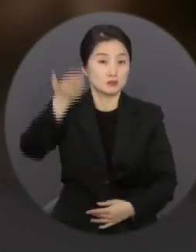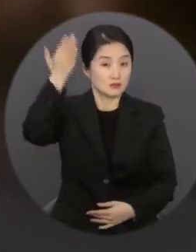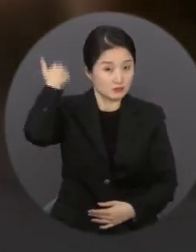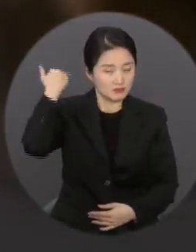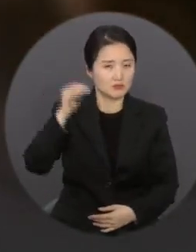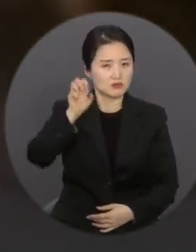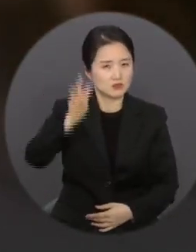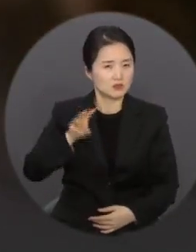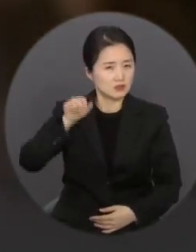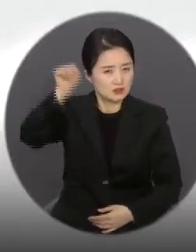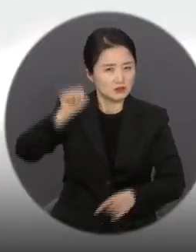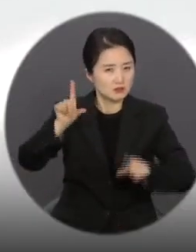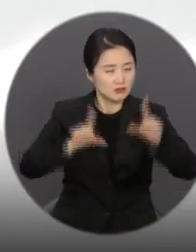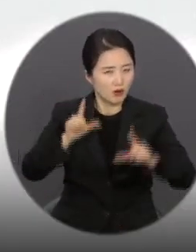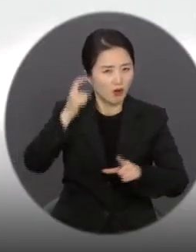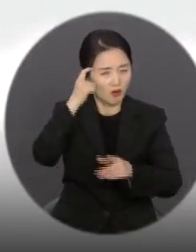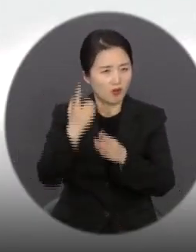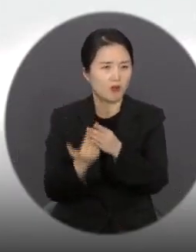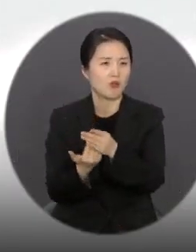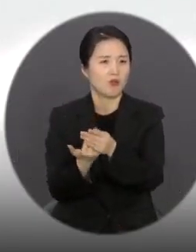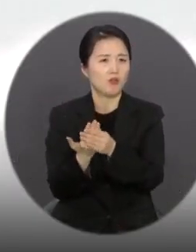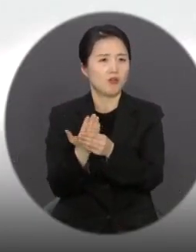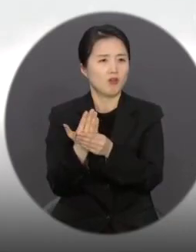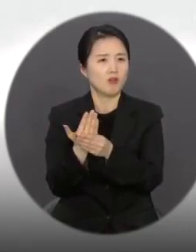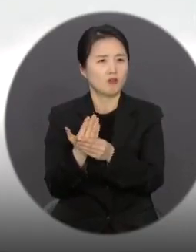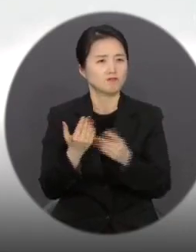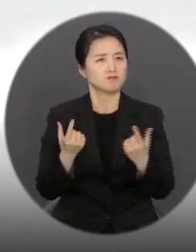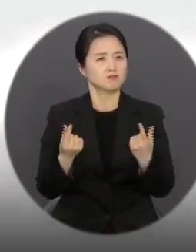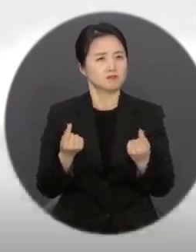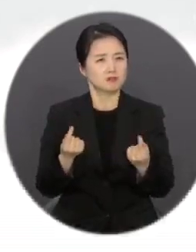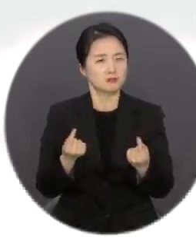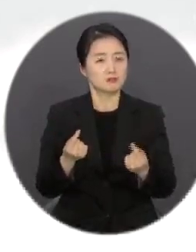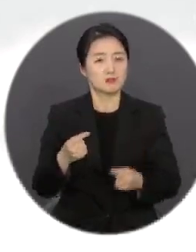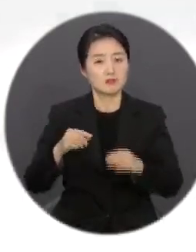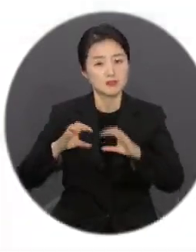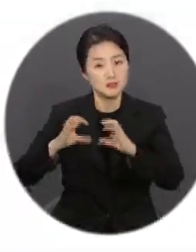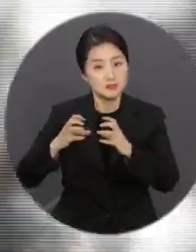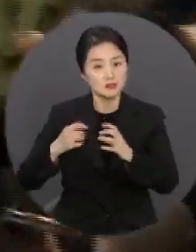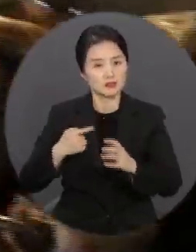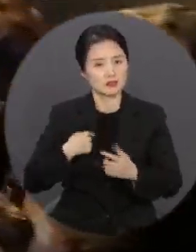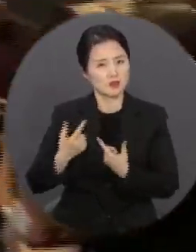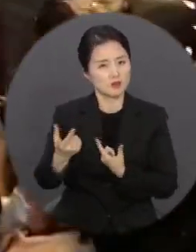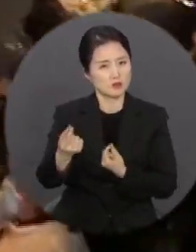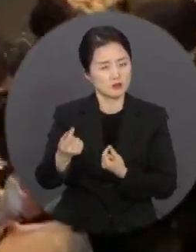시위했던 모습, 그런 모습들 떠오르고 그 우리가 시위했던 거랑 막 비교가 되고.